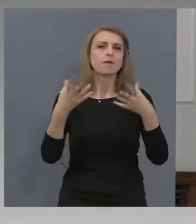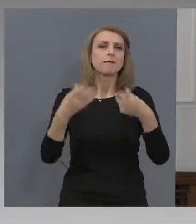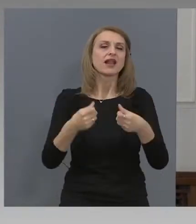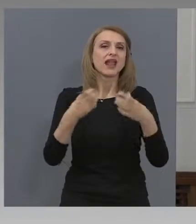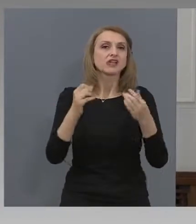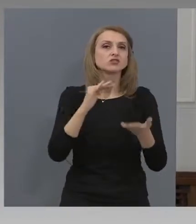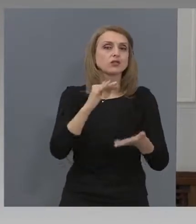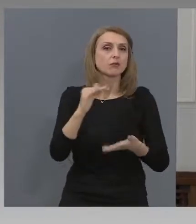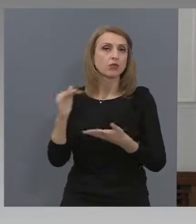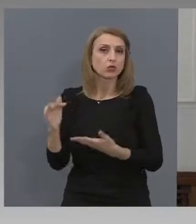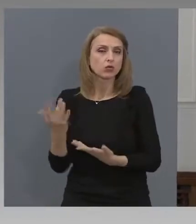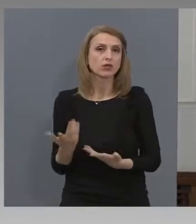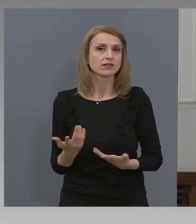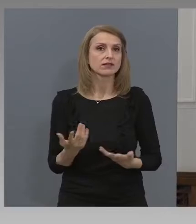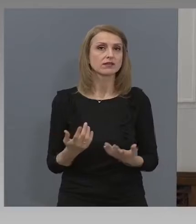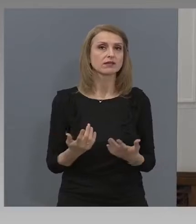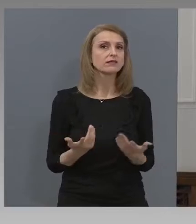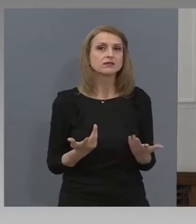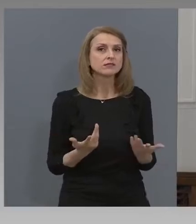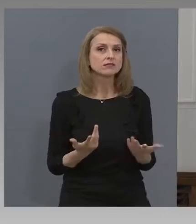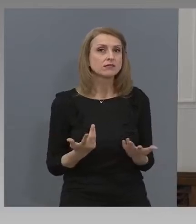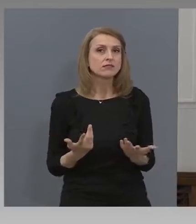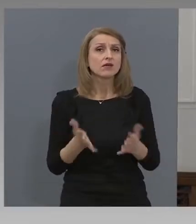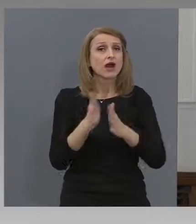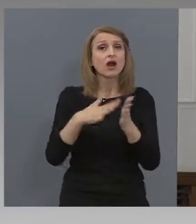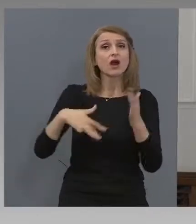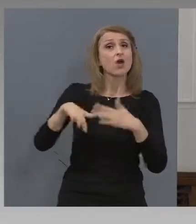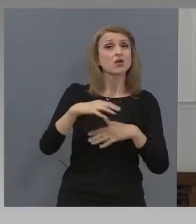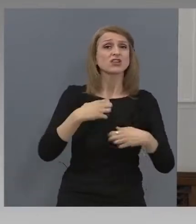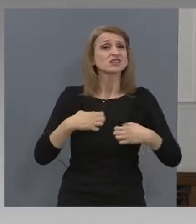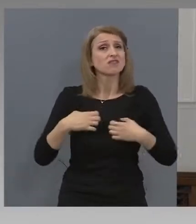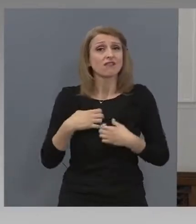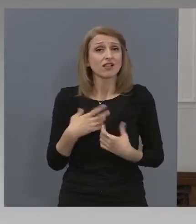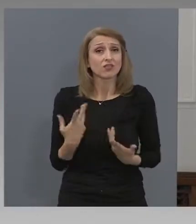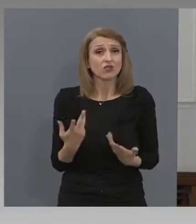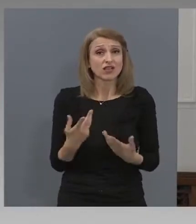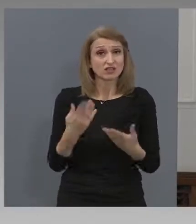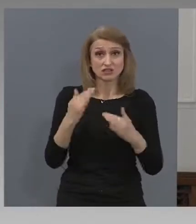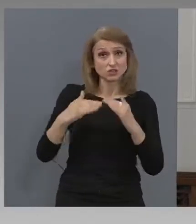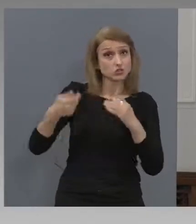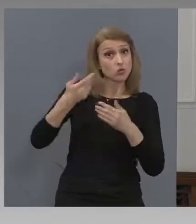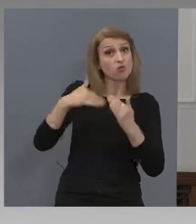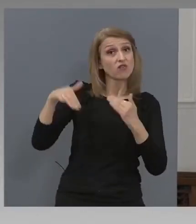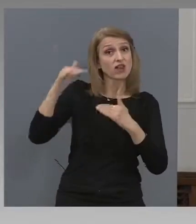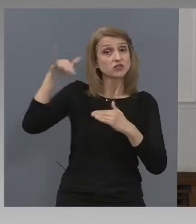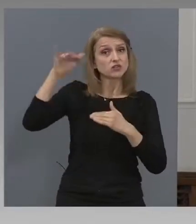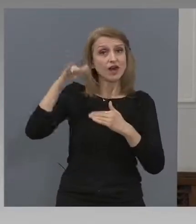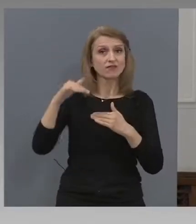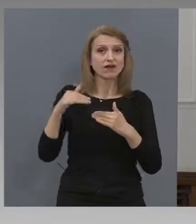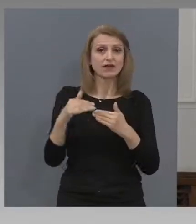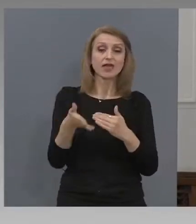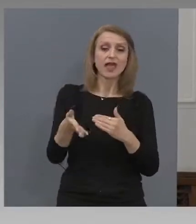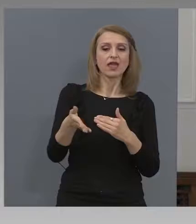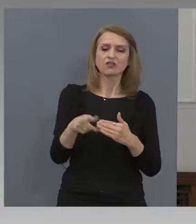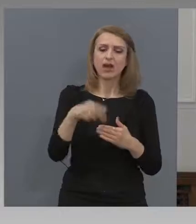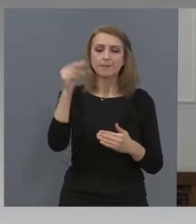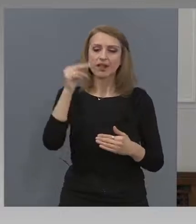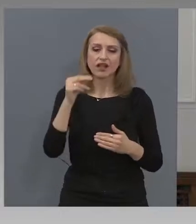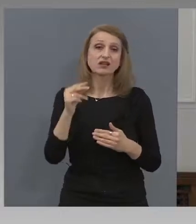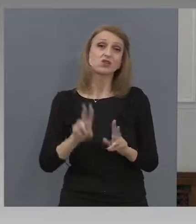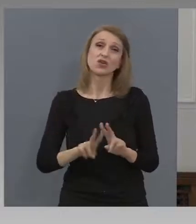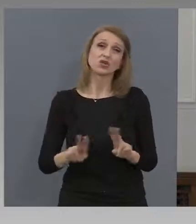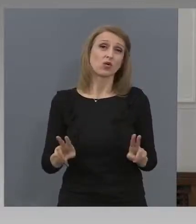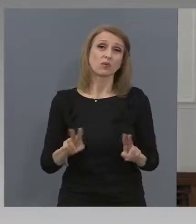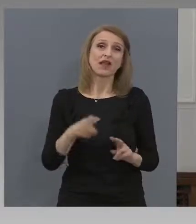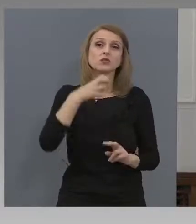предстои да предлагате продукти? Хората ги вълнува това. Дали ще има елемента, това е българско, нормално е да